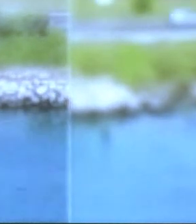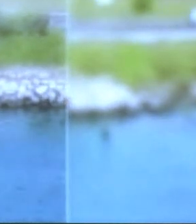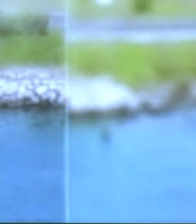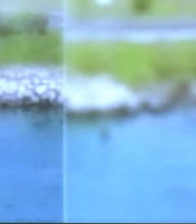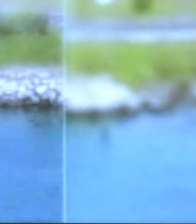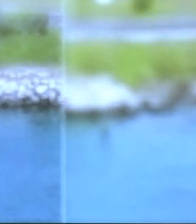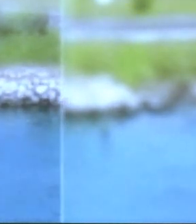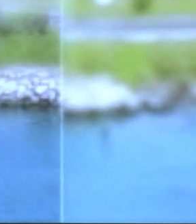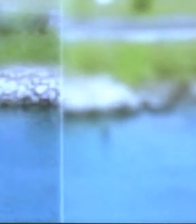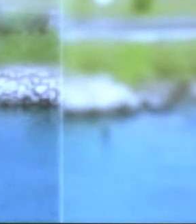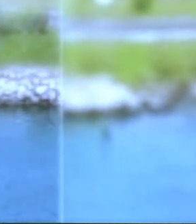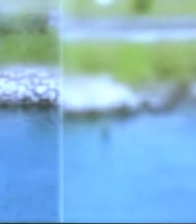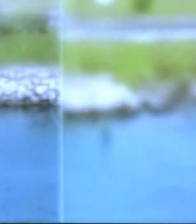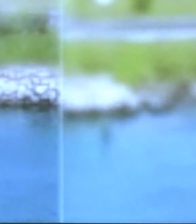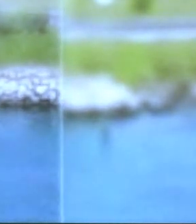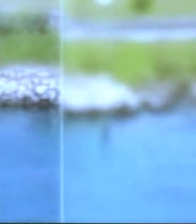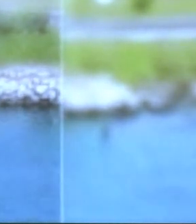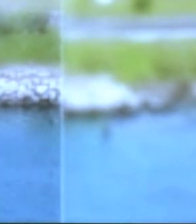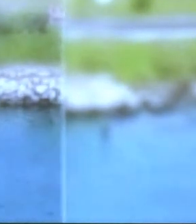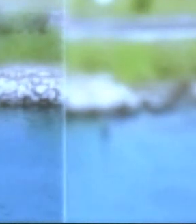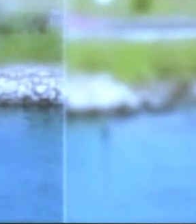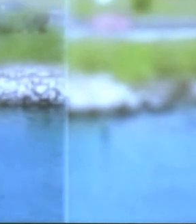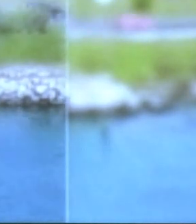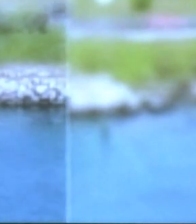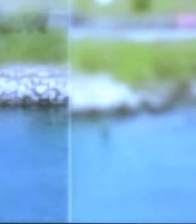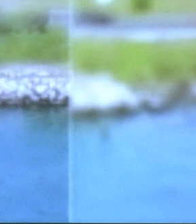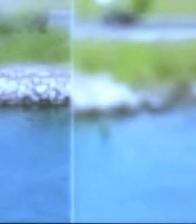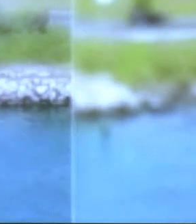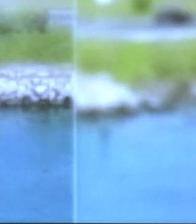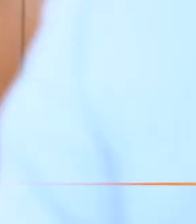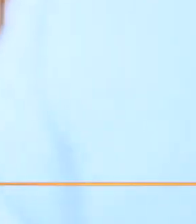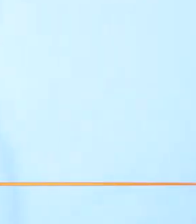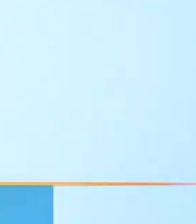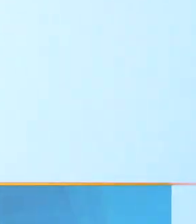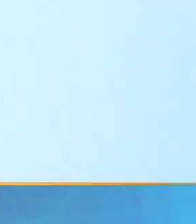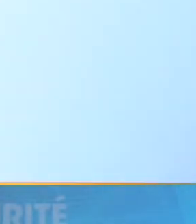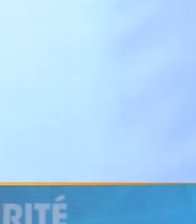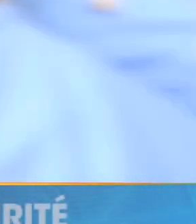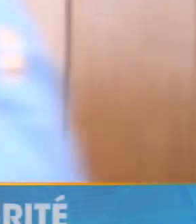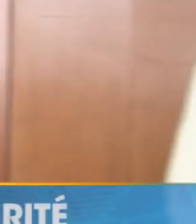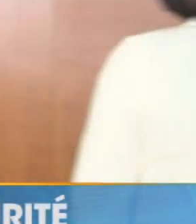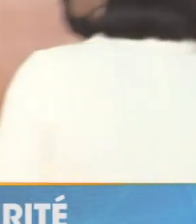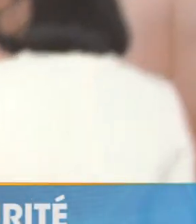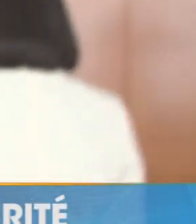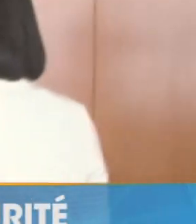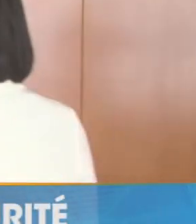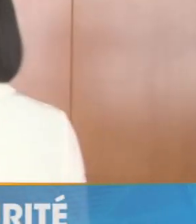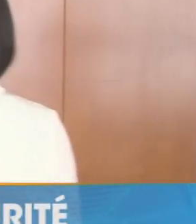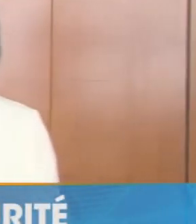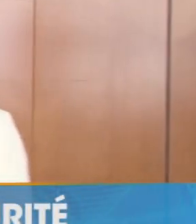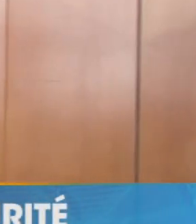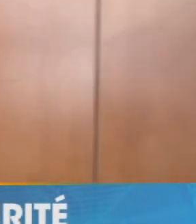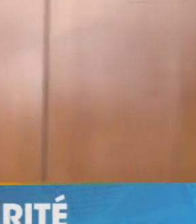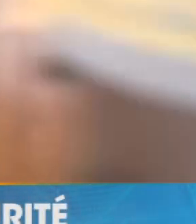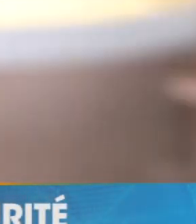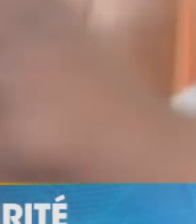Vendredi 25 mars 2022, bonjour et bienvenue sur RTI1. Le président de la République, Alassane Ouattara, a présidé